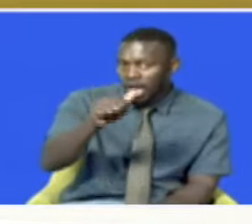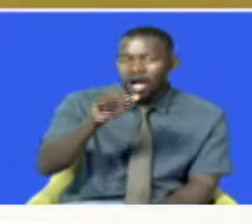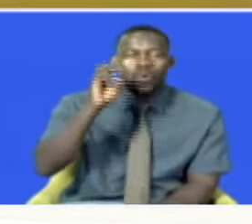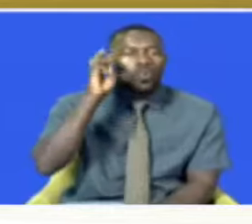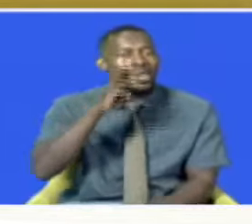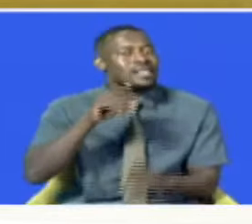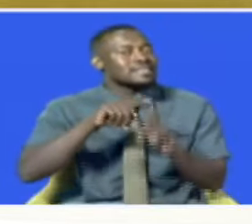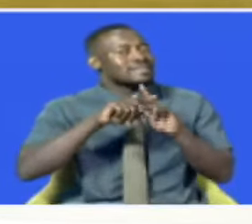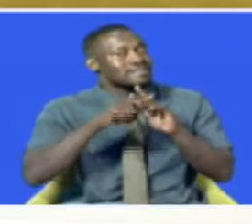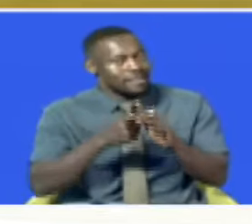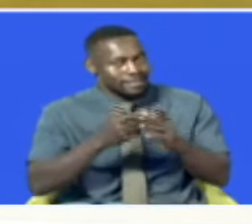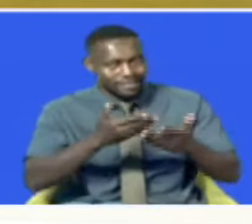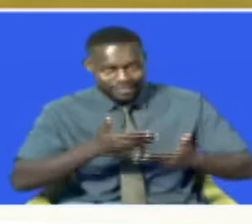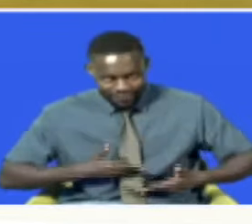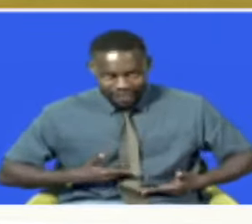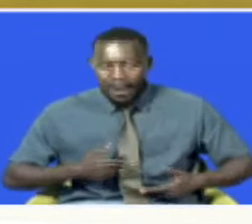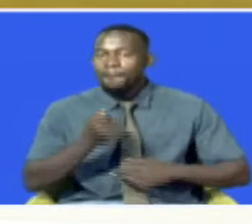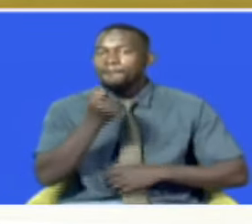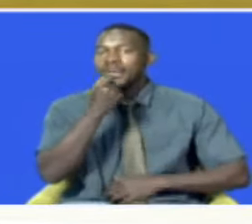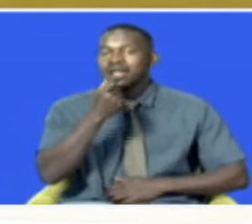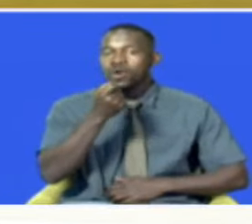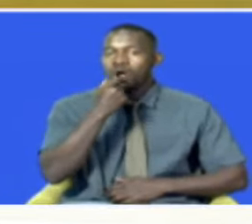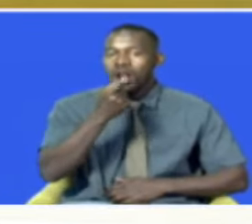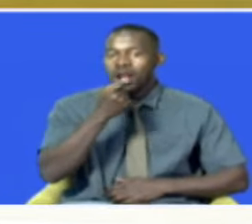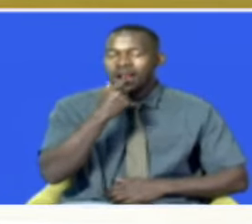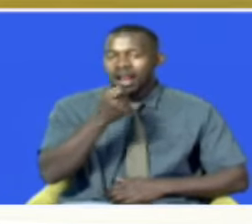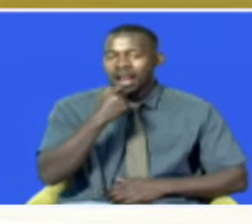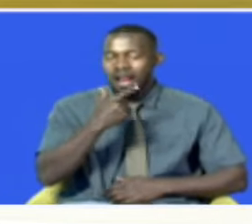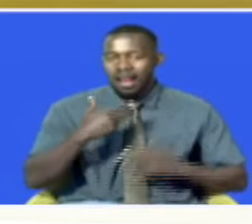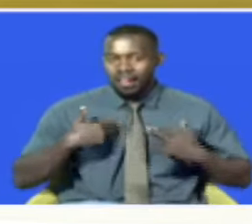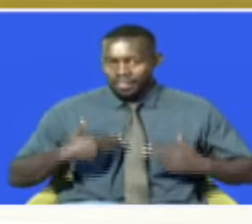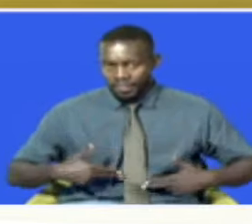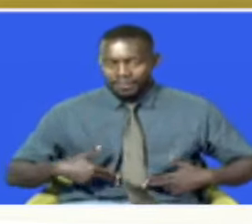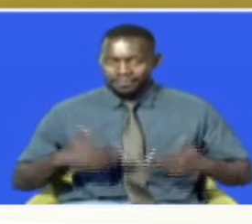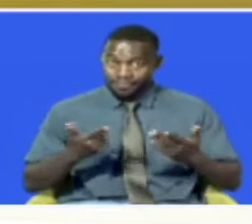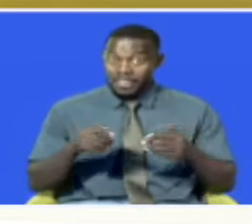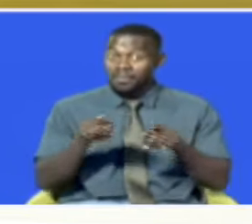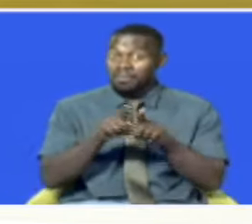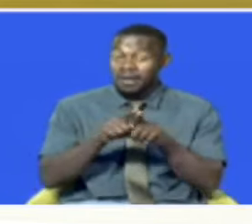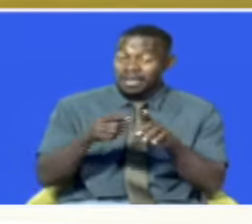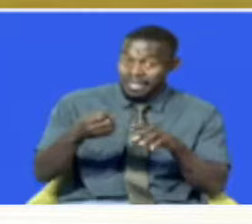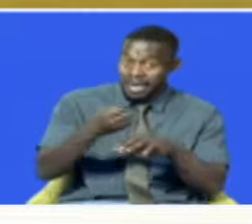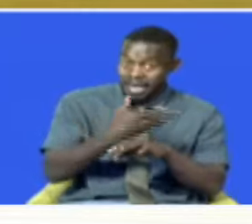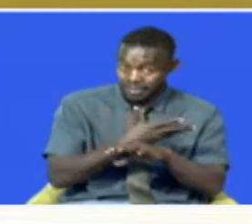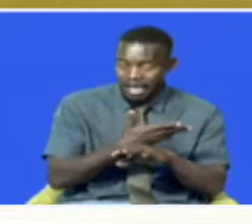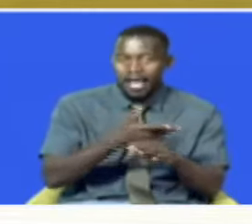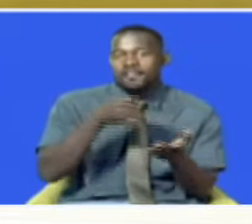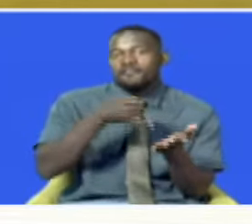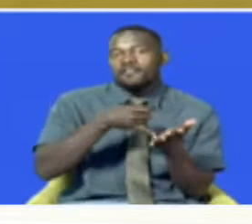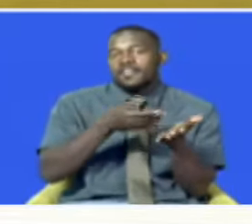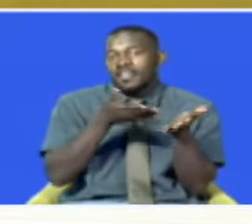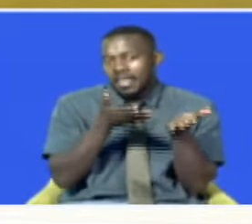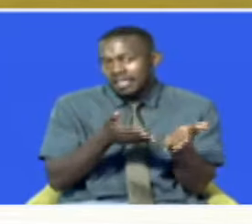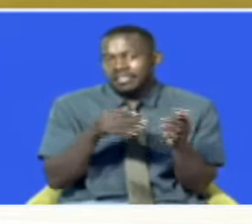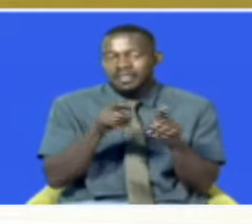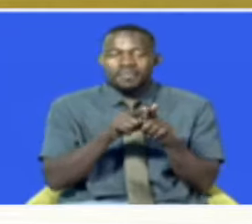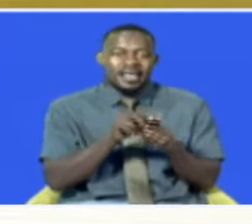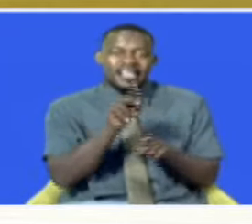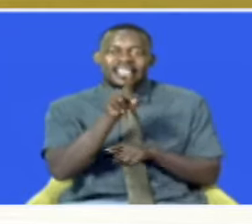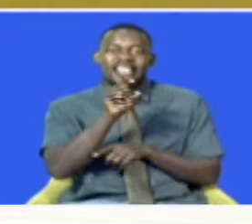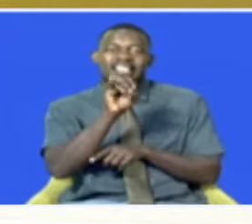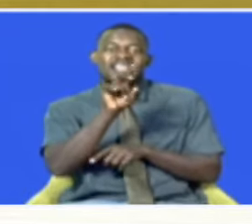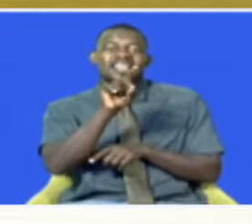kupokea huduma za matibabu kama vile matibabu dhidi ya saratani na magonjwa ya figo miongoni mwa huduma zingine pindi